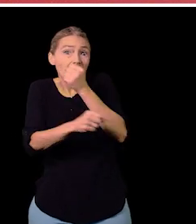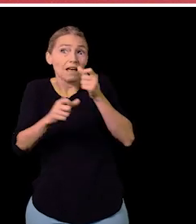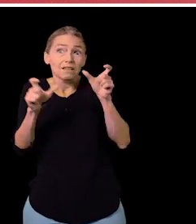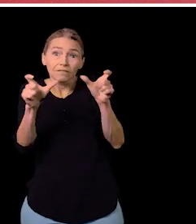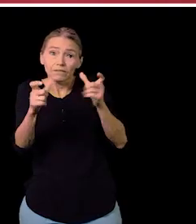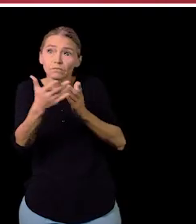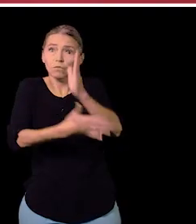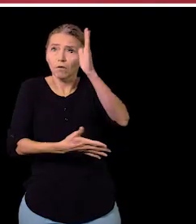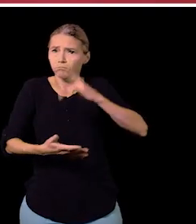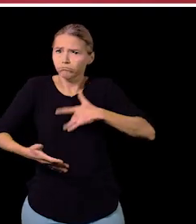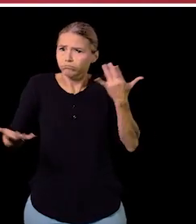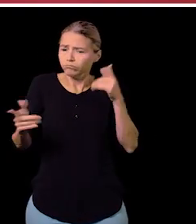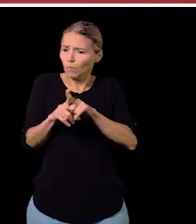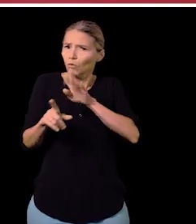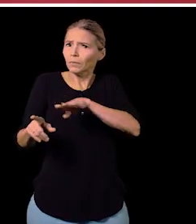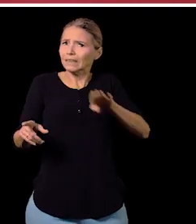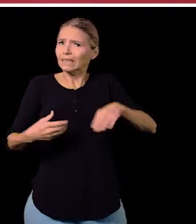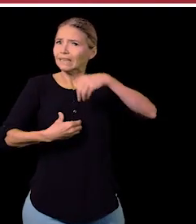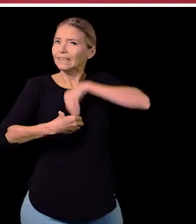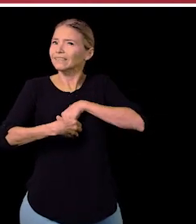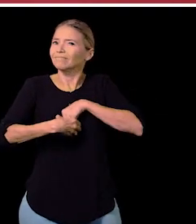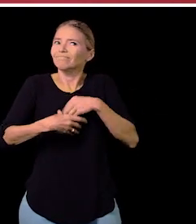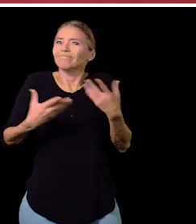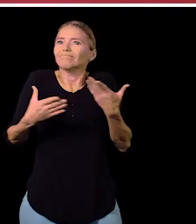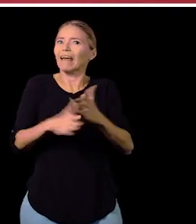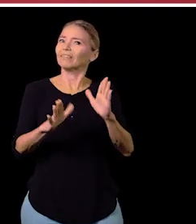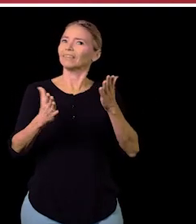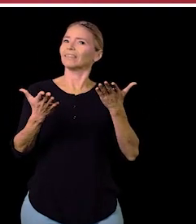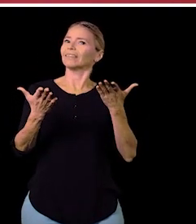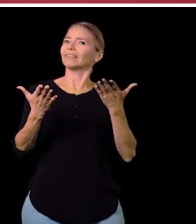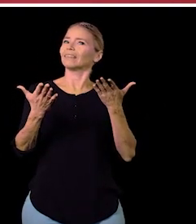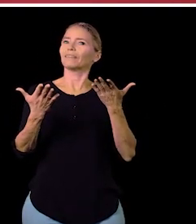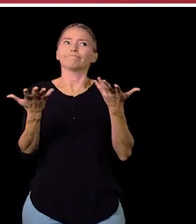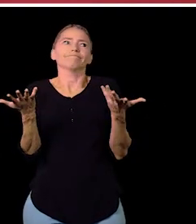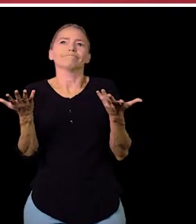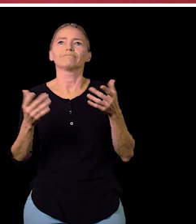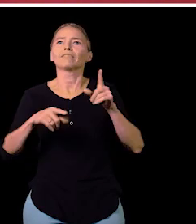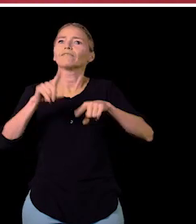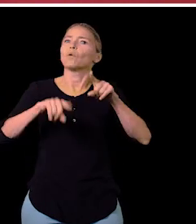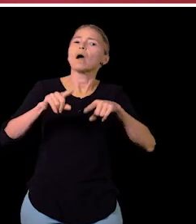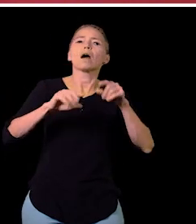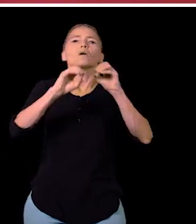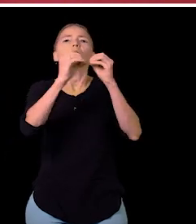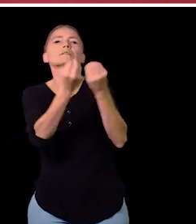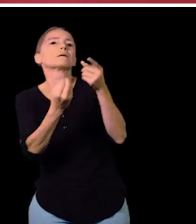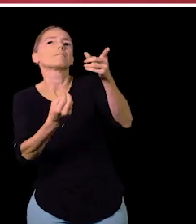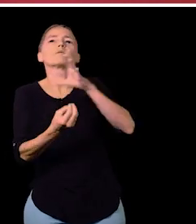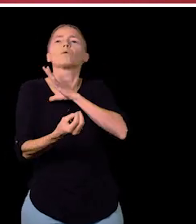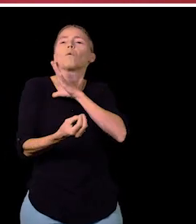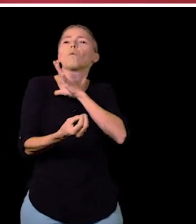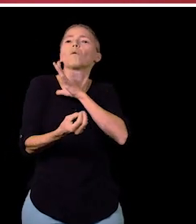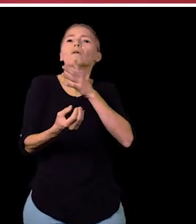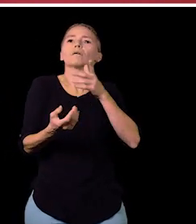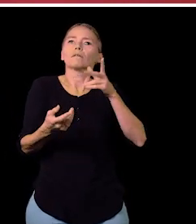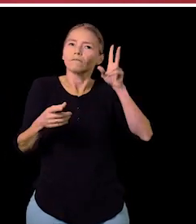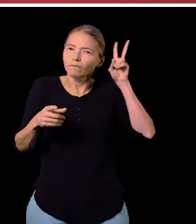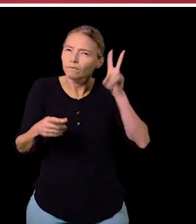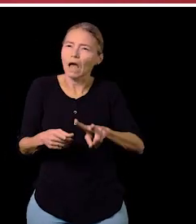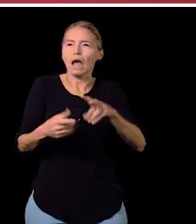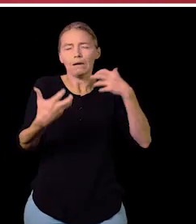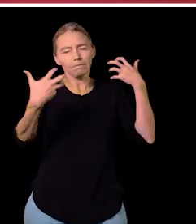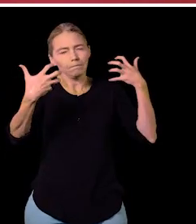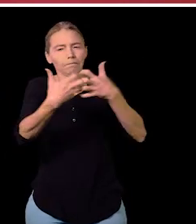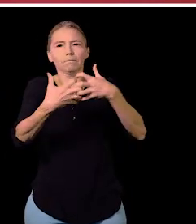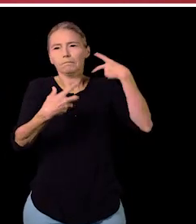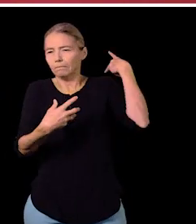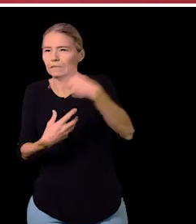que même si plusieurs vont toucher de près ou de loin là, à la défense de droits, il y en a certains que c'est leur mandat spécifique. Donc,